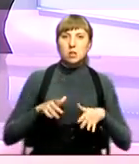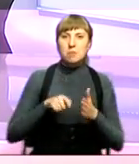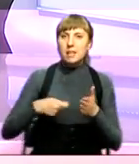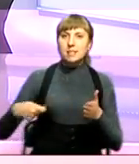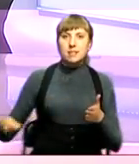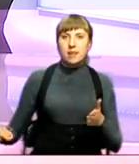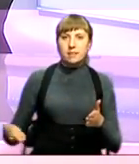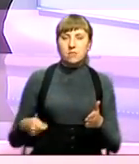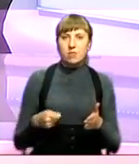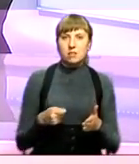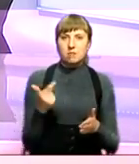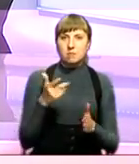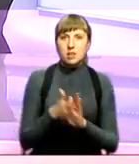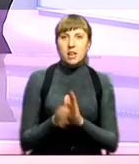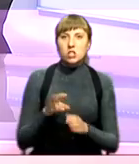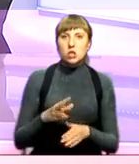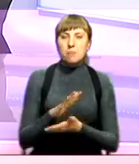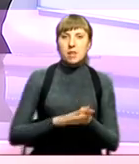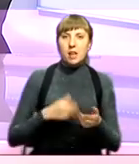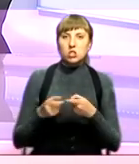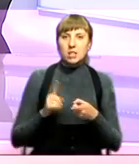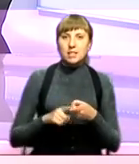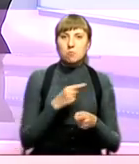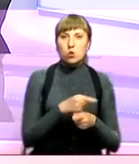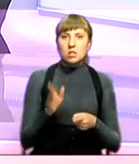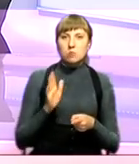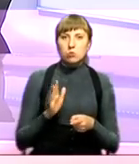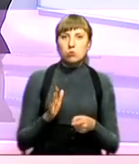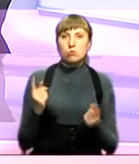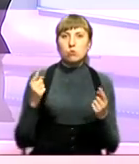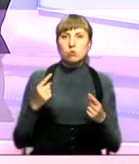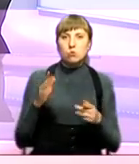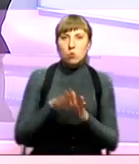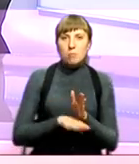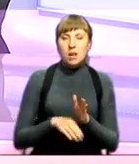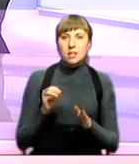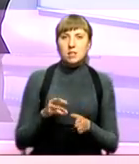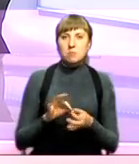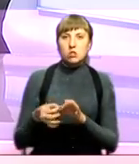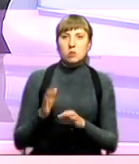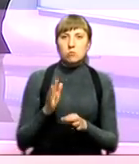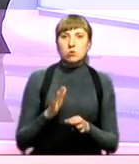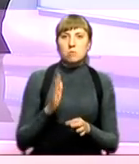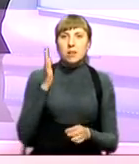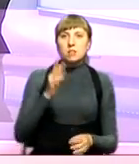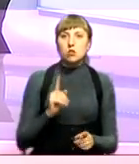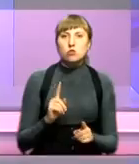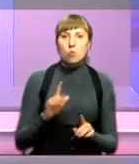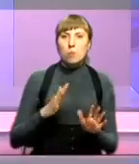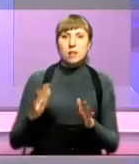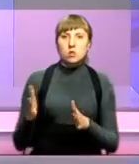этими процессами, потому что чем дальше эти процессы будут усугубляться, тем сложнее будет прогнозировать, что произойдет с гривной. Вот.